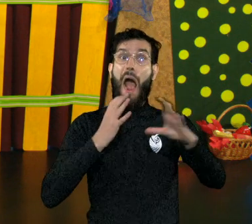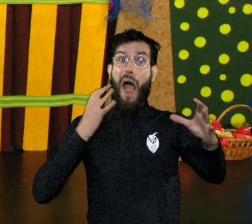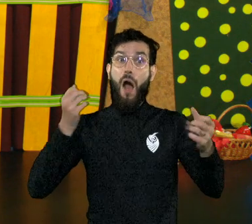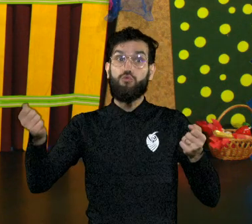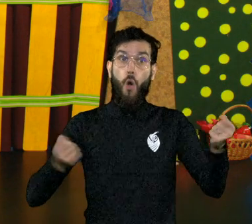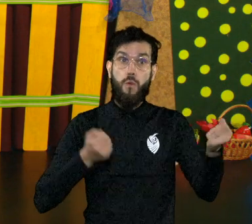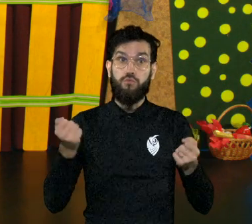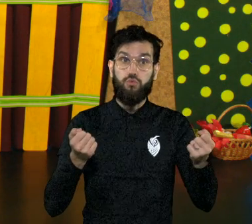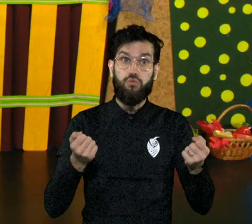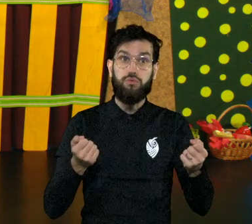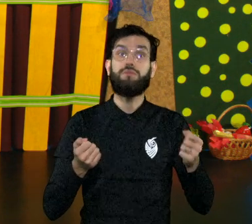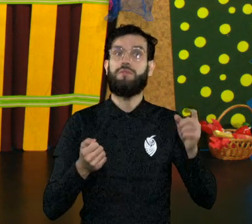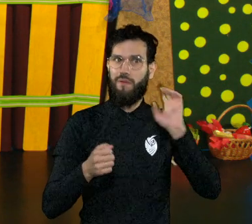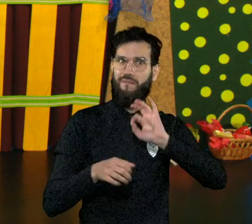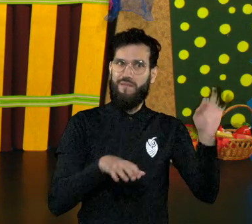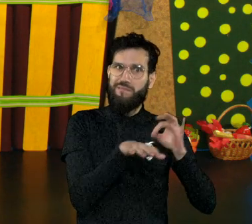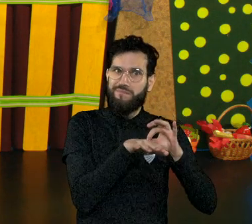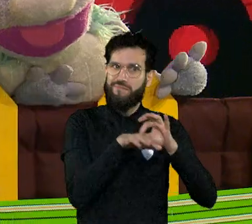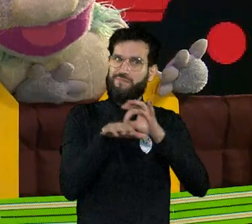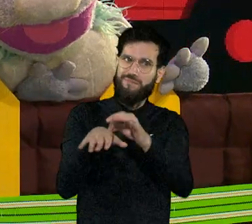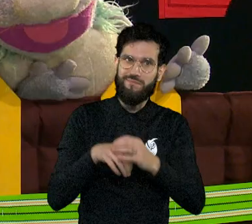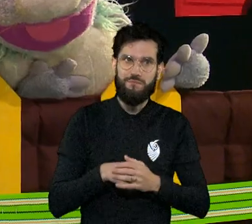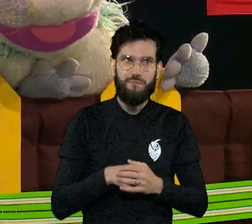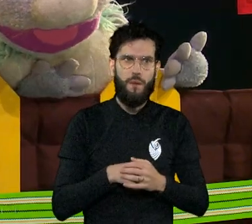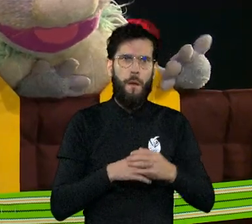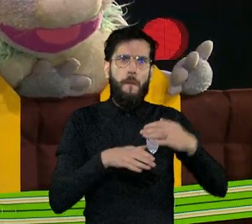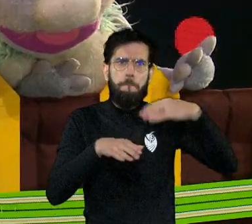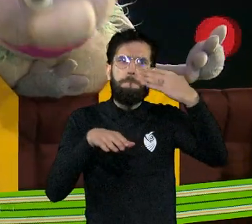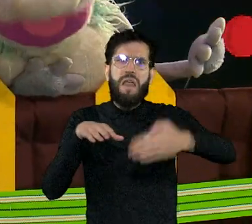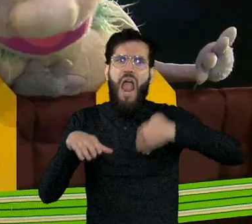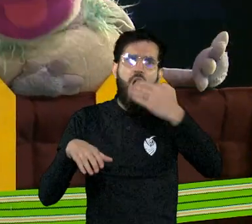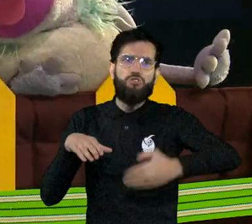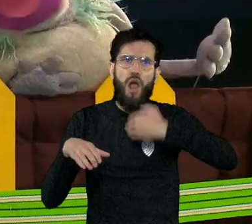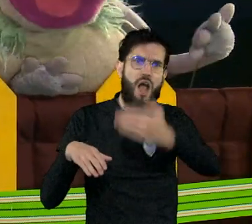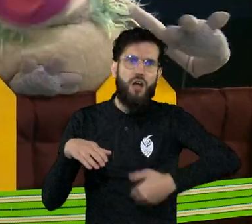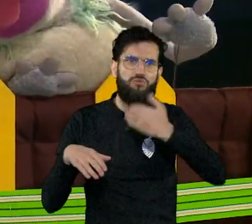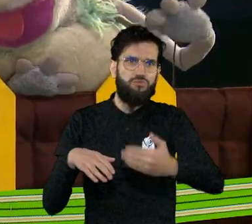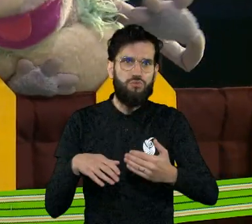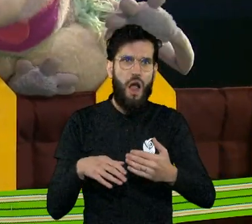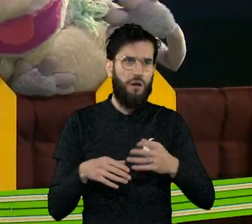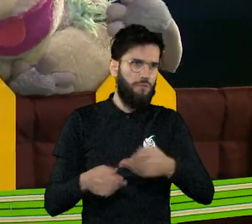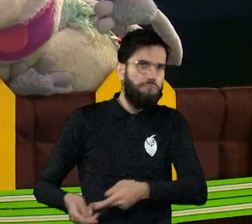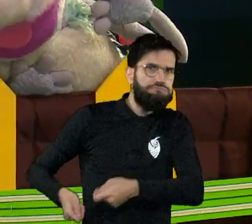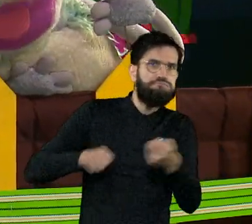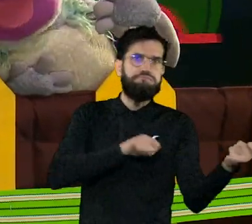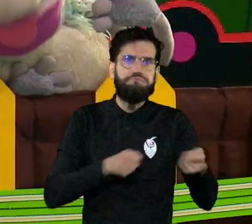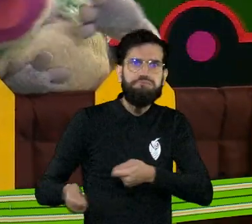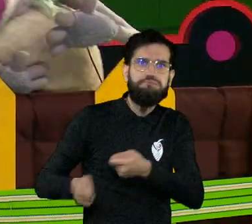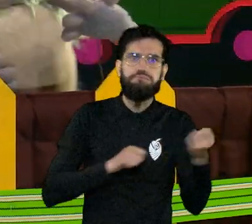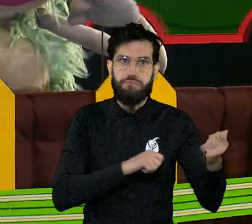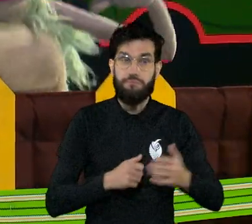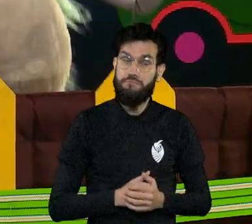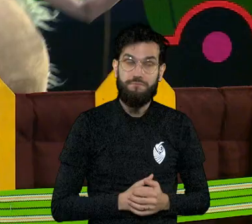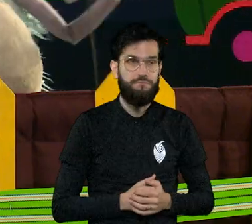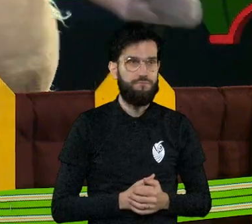Celú škôlku odviesť skús. Miešačka? Miešačka. Voziť betón je pre ňu